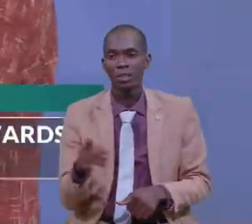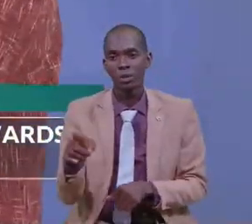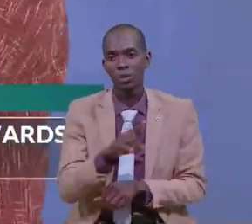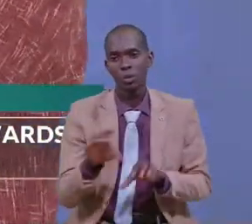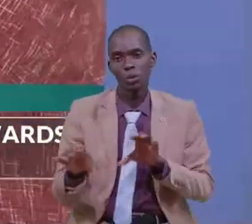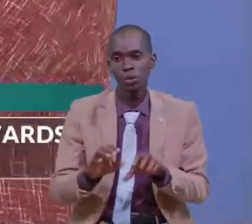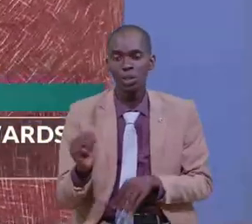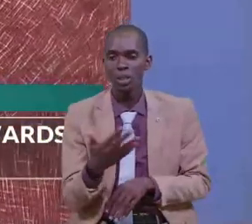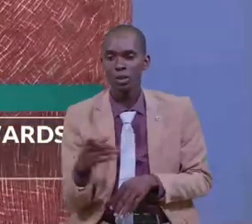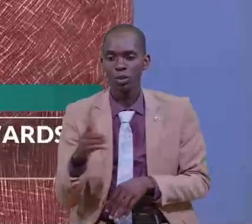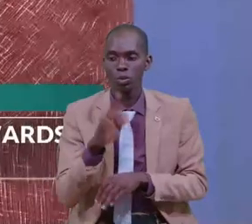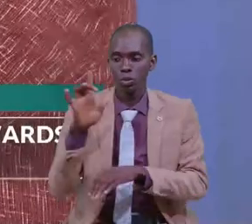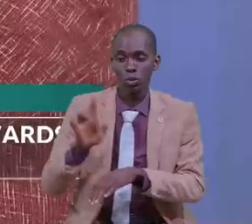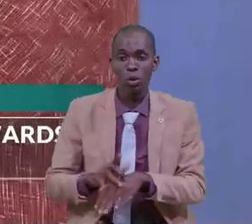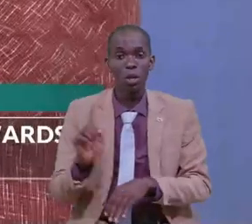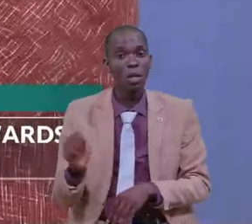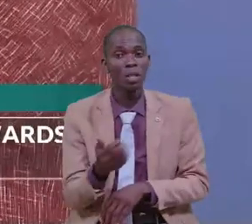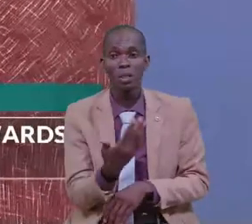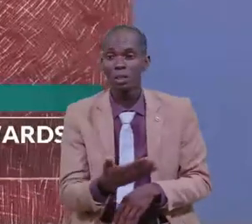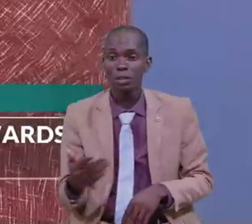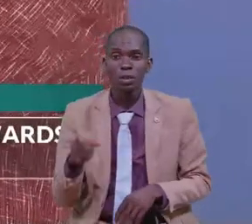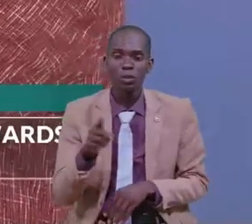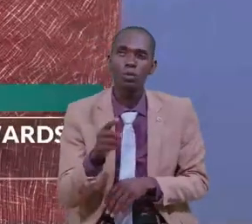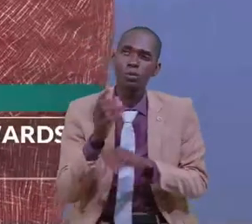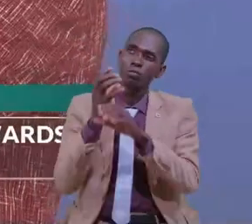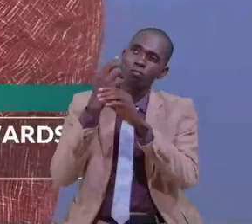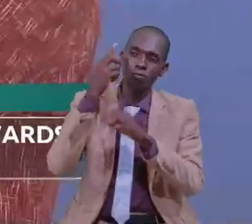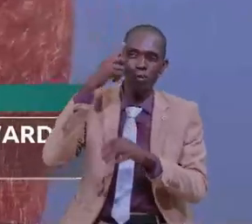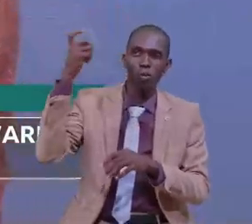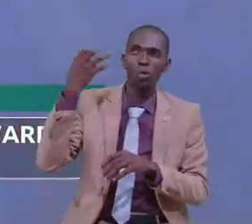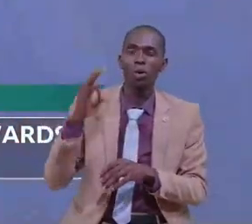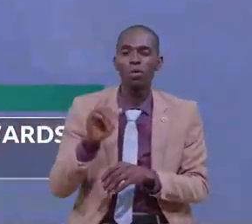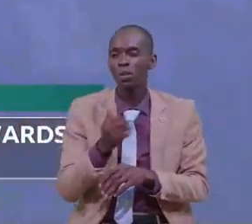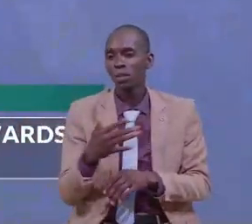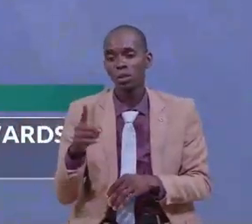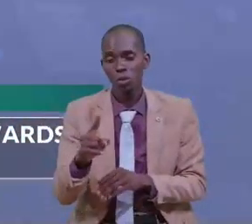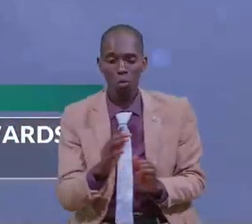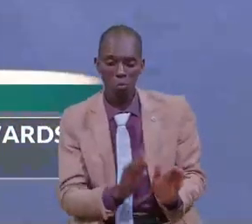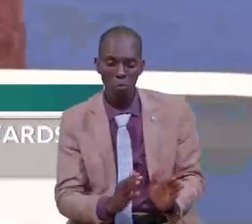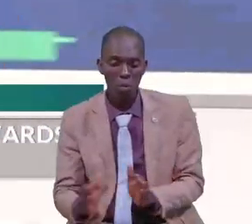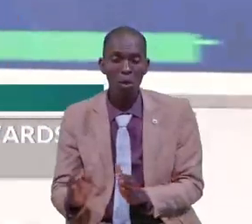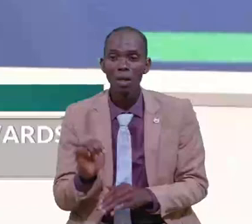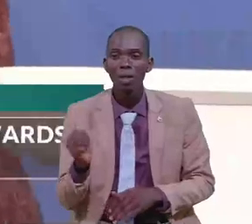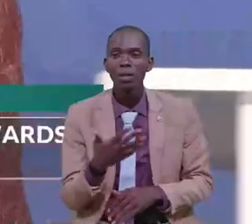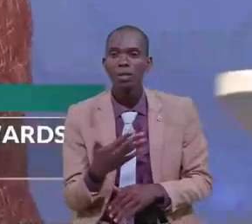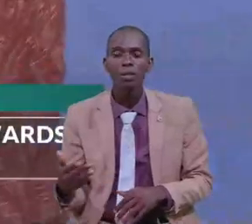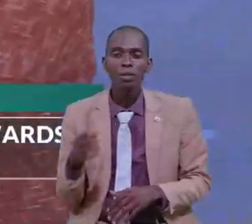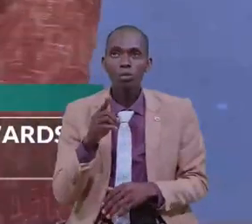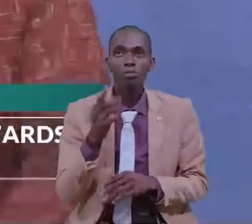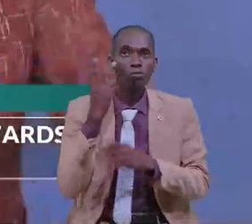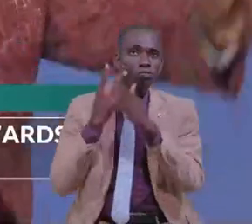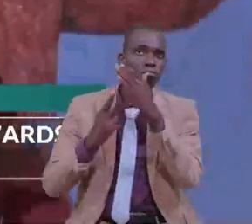faites, tout ce sur quoi vous mettez la main, tout ce que vous envisagez, tout ce que vous planifiez, tout ce